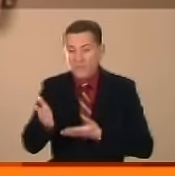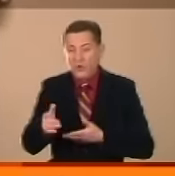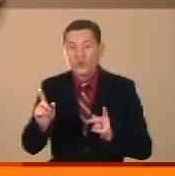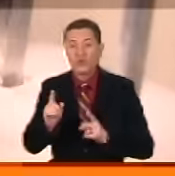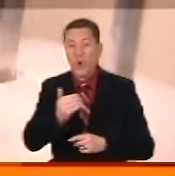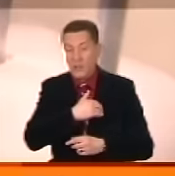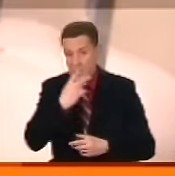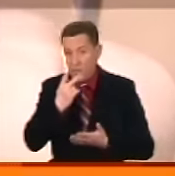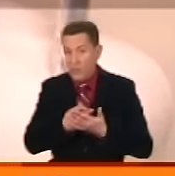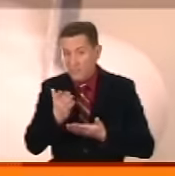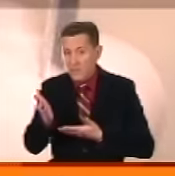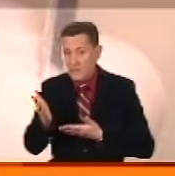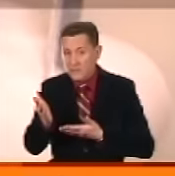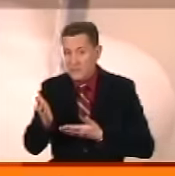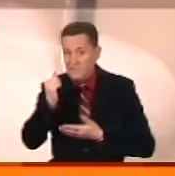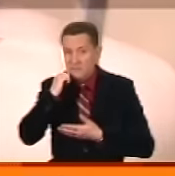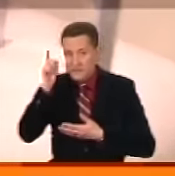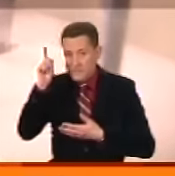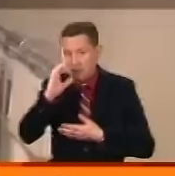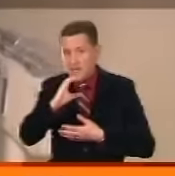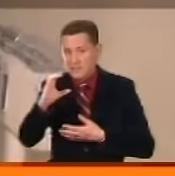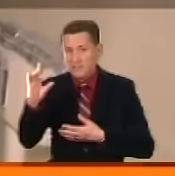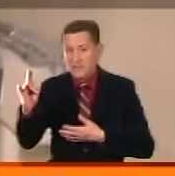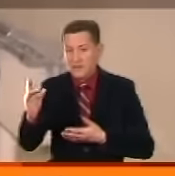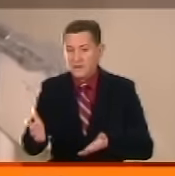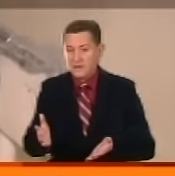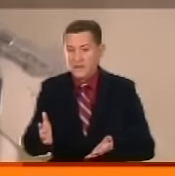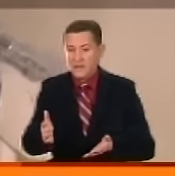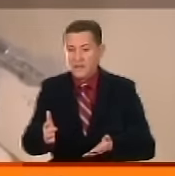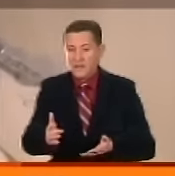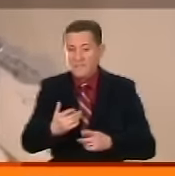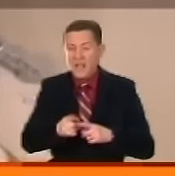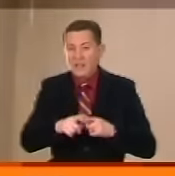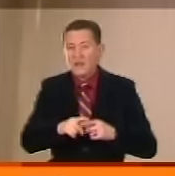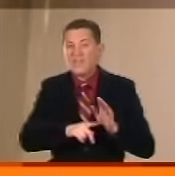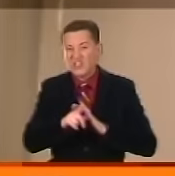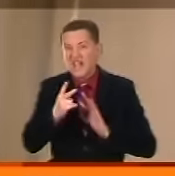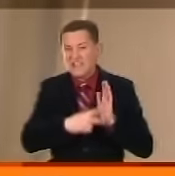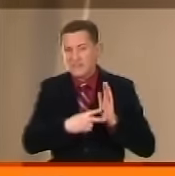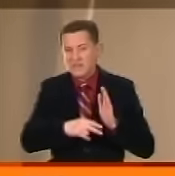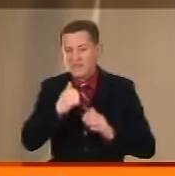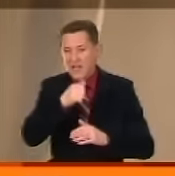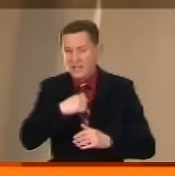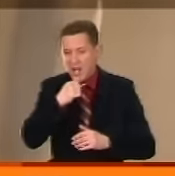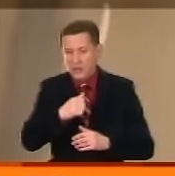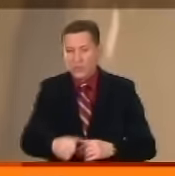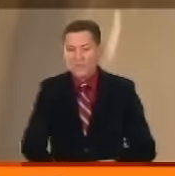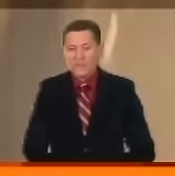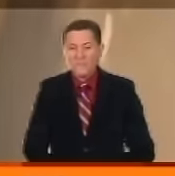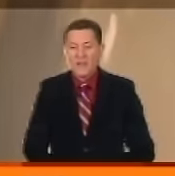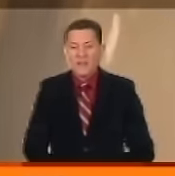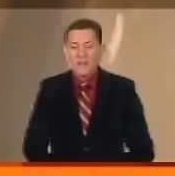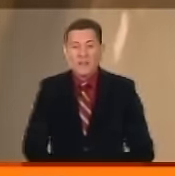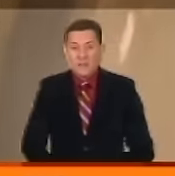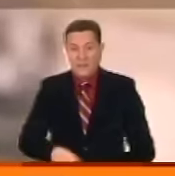хотіли побачити. Приблизно, ну, не пізніше, ніж початок 70-х. Сергій та його команда до останнього не йняли